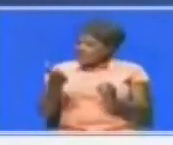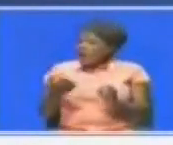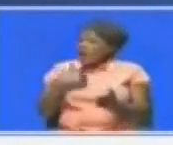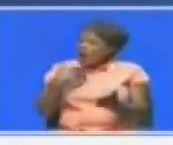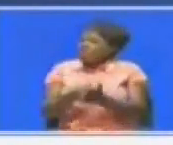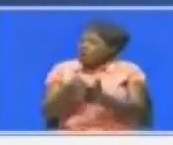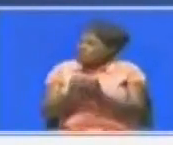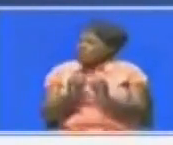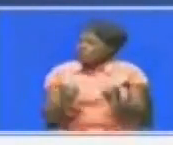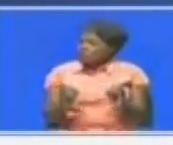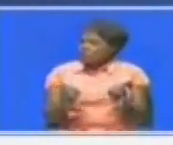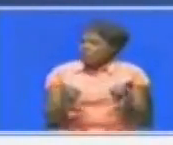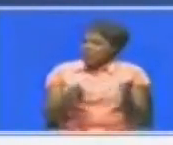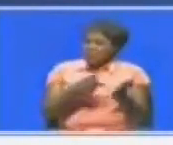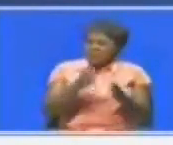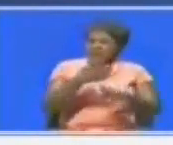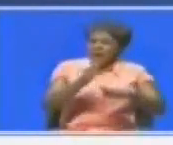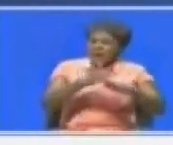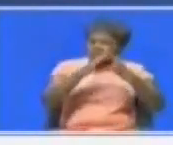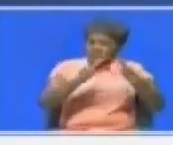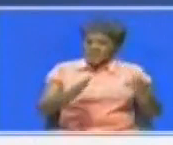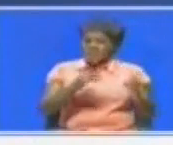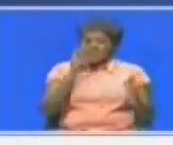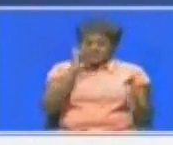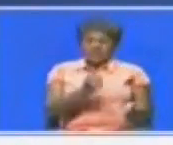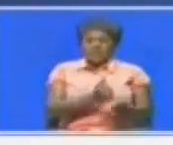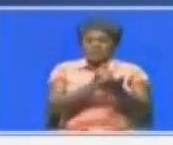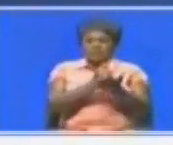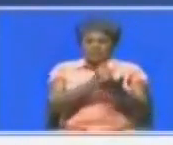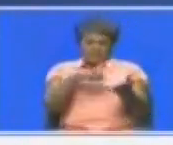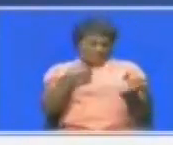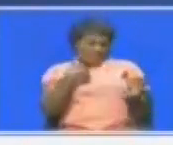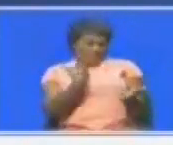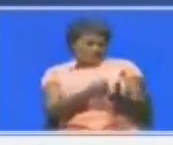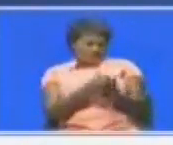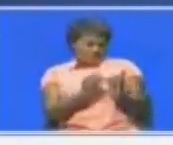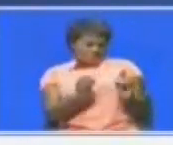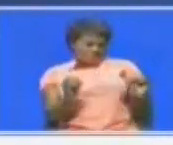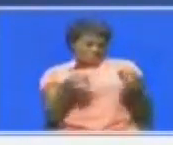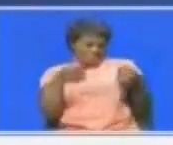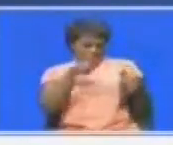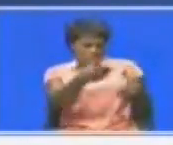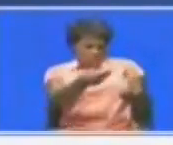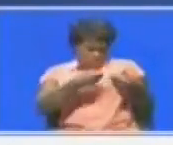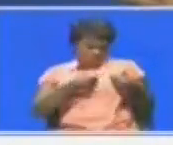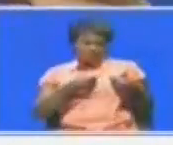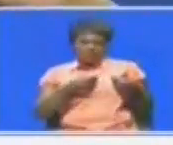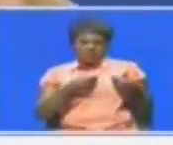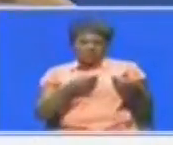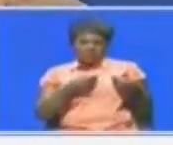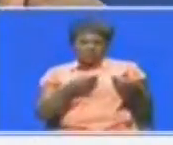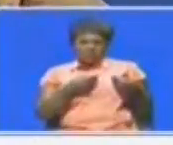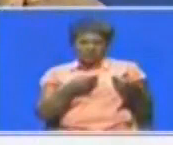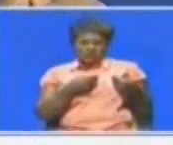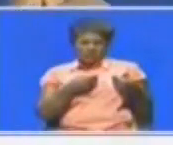kama atakusaidia. Mwambie hujalipa kodi uone kama girlfriend atakupa pesa. Atakwambia hata mimi sina pesa, hata nangoja unipatie. Ndio unasikia wanawake wameka watu